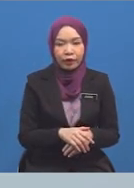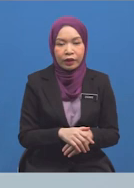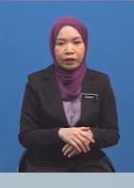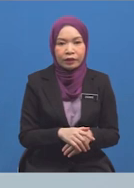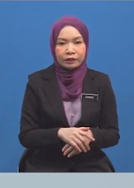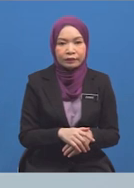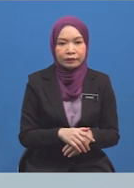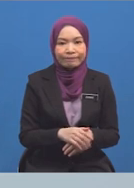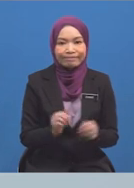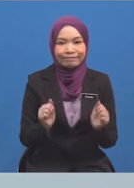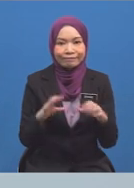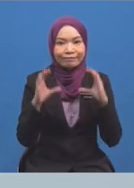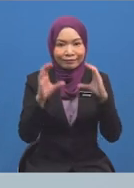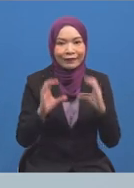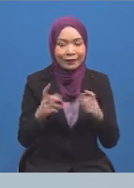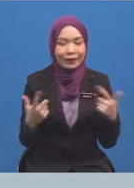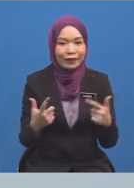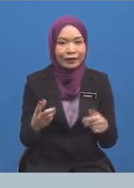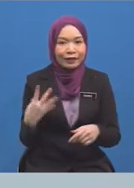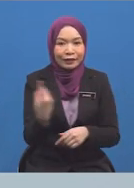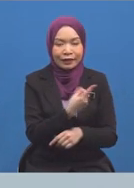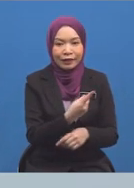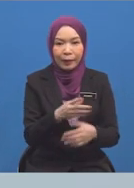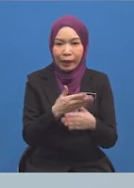ke-22 segiempat itu